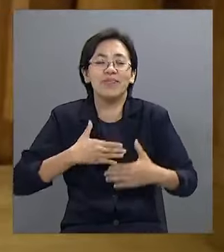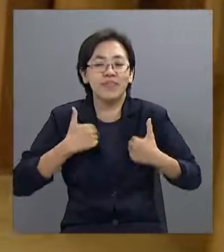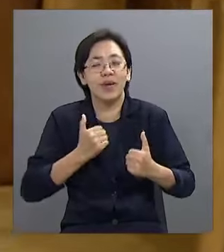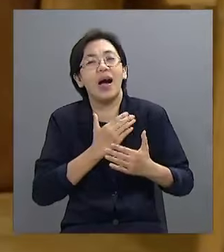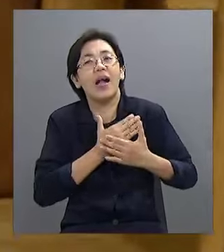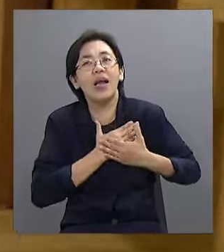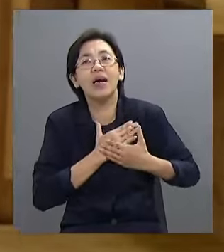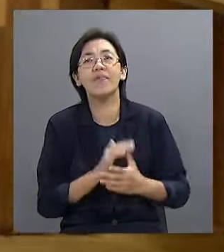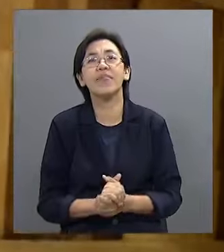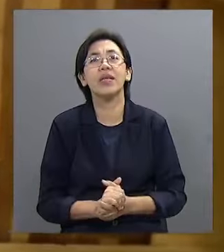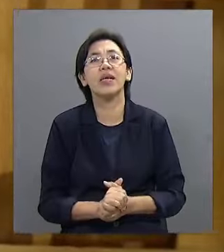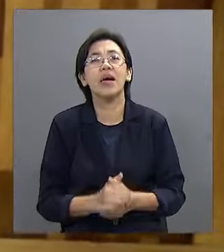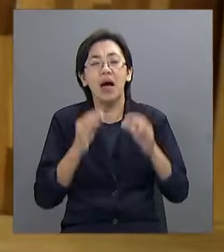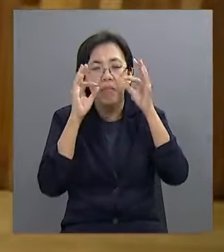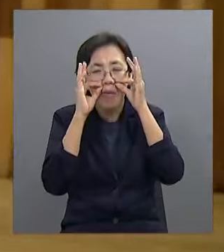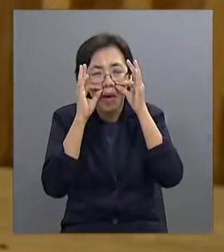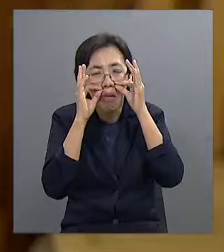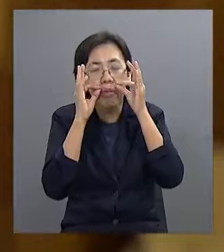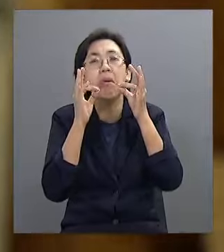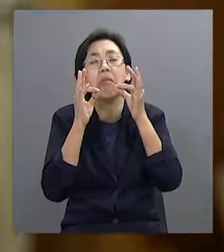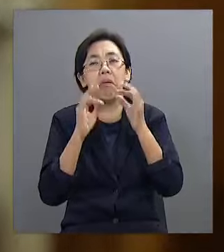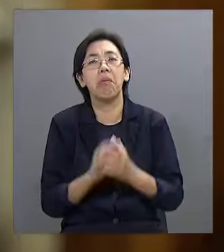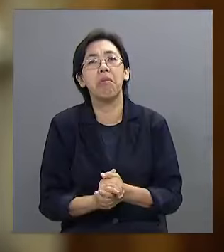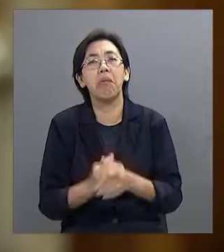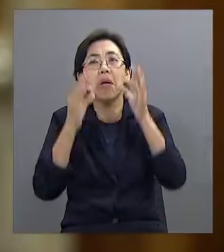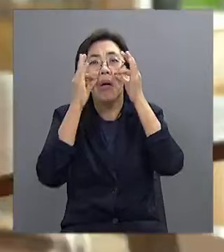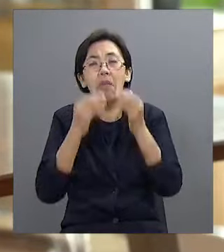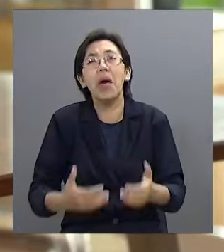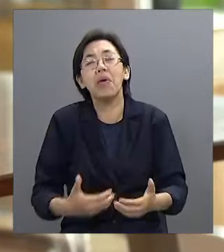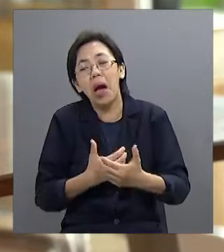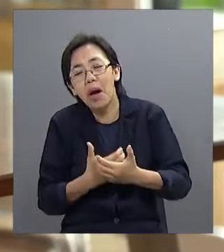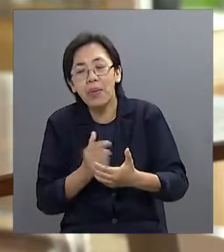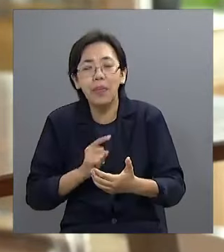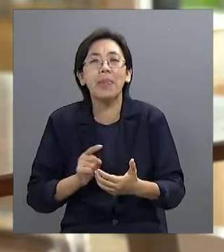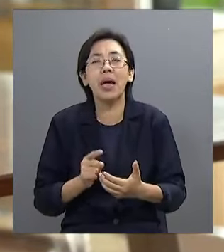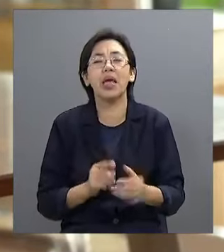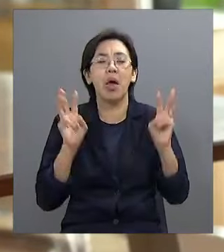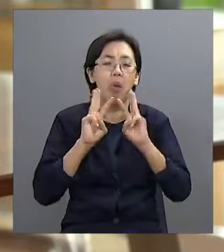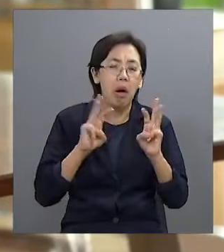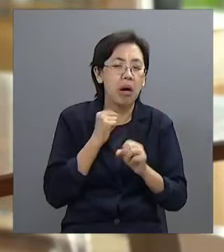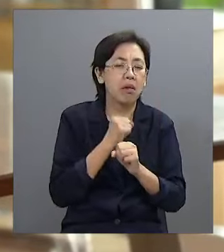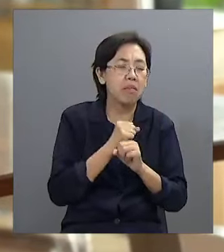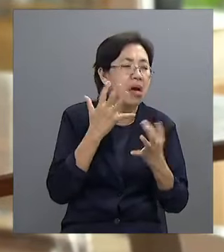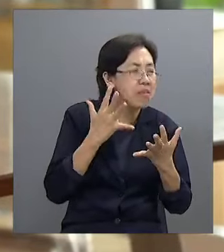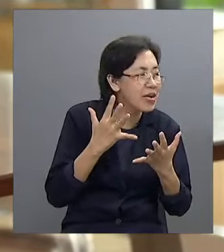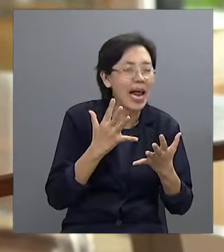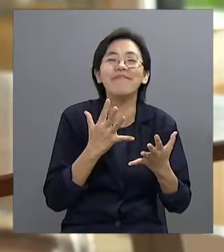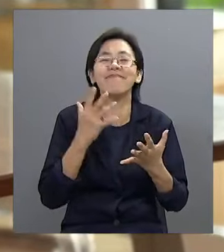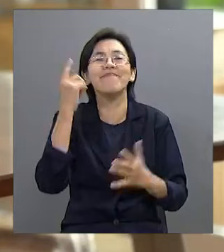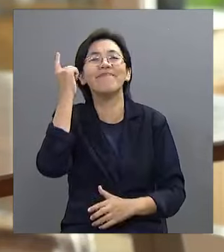บสตอรี่คือแบบว่าตกงานไม่มีงานทำหรืออะไรเงี้ยแล้วก็กล